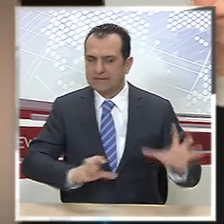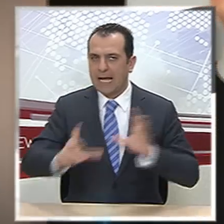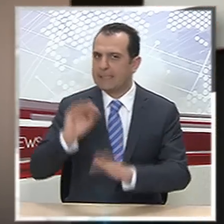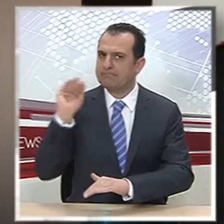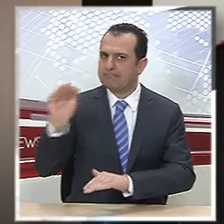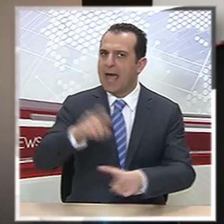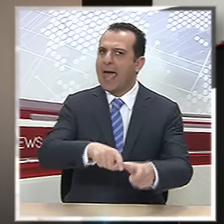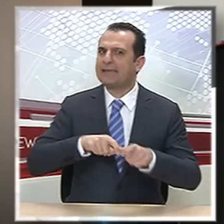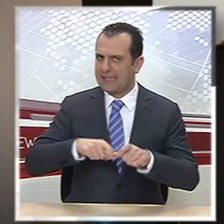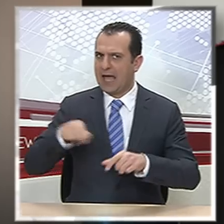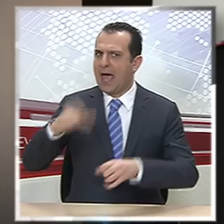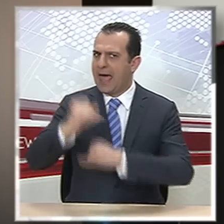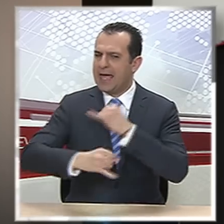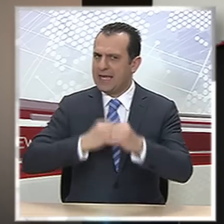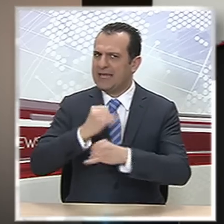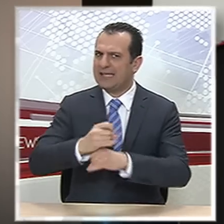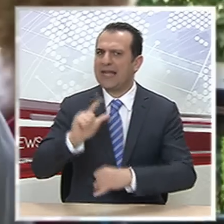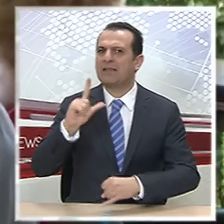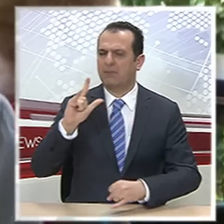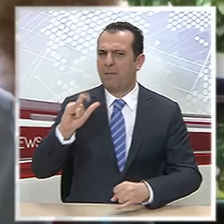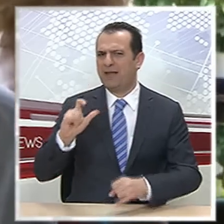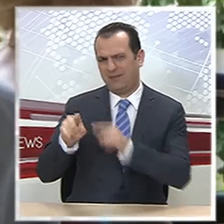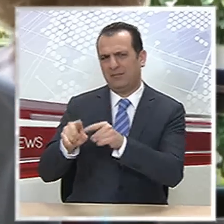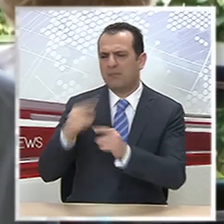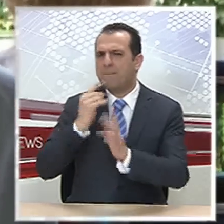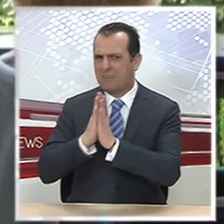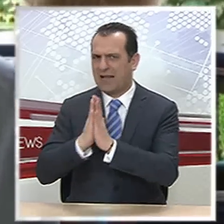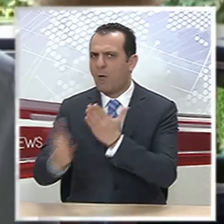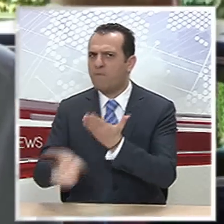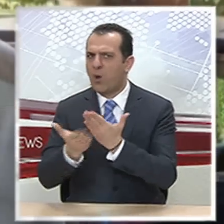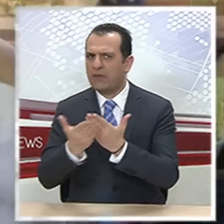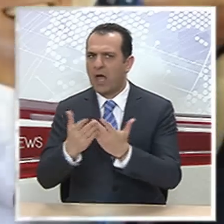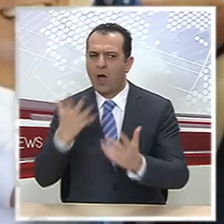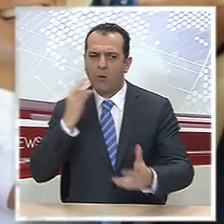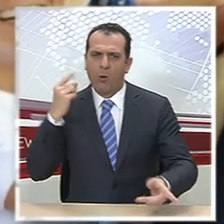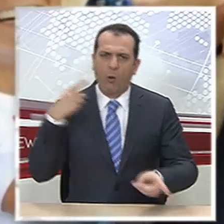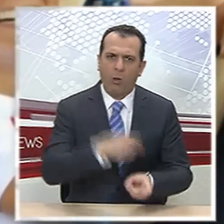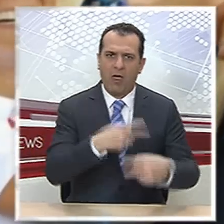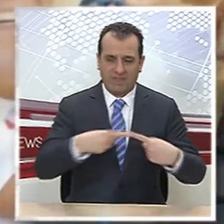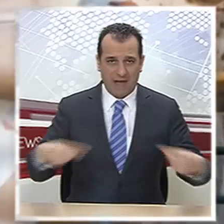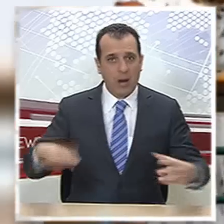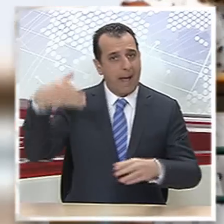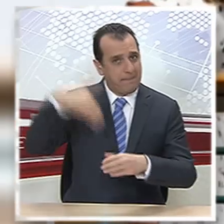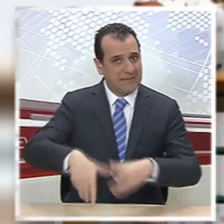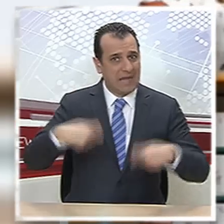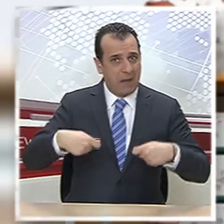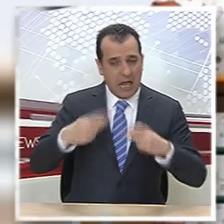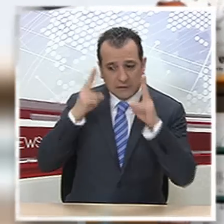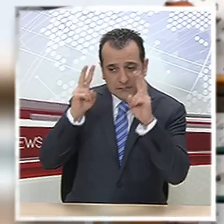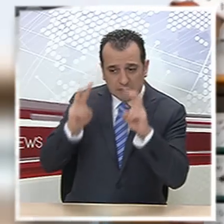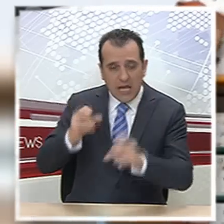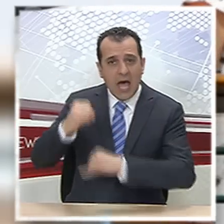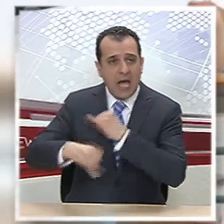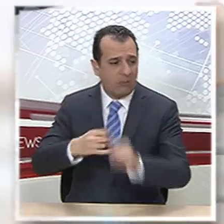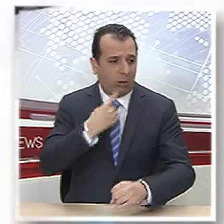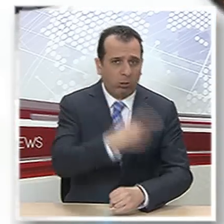του κέντρου του Kensington αφιερώνουν ώρες κάθε εβδομάδα για τον έλεγχο και την διαγραφή βίαιων, σεξιστικών και ρατσιστικών σχολείων που απευθύνονται